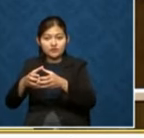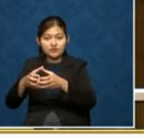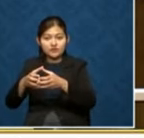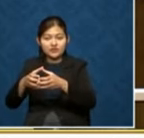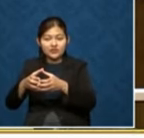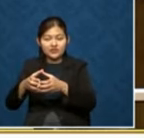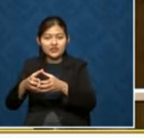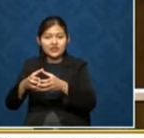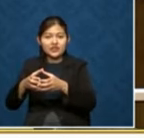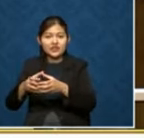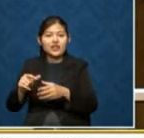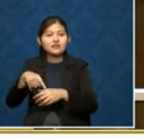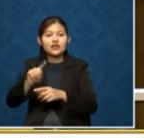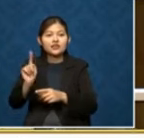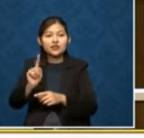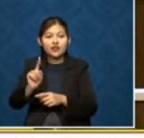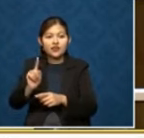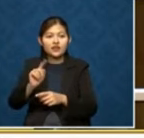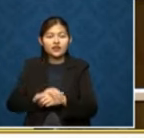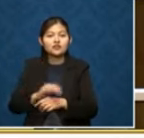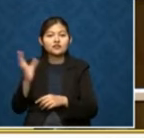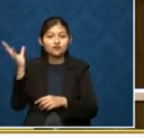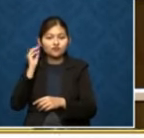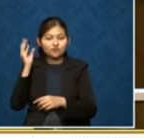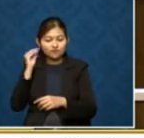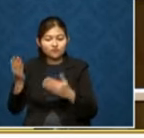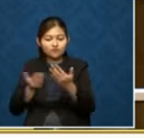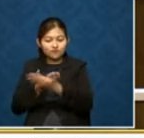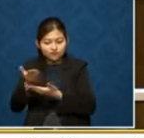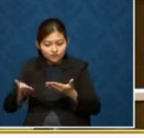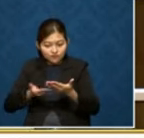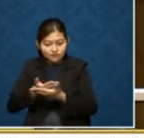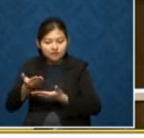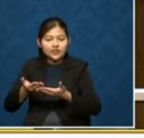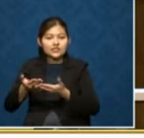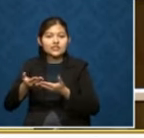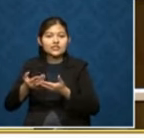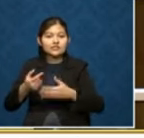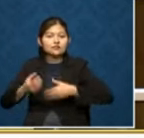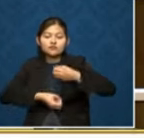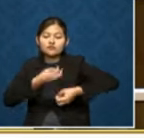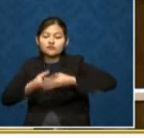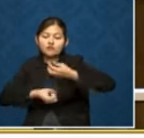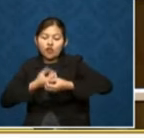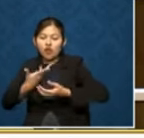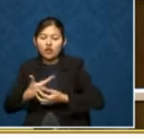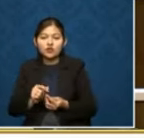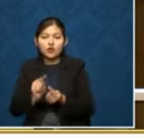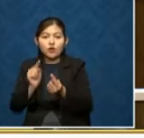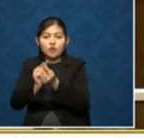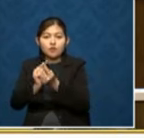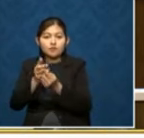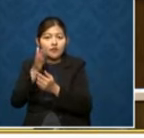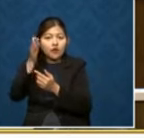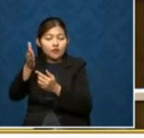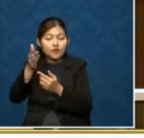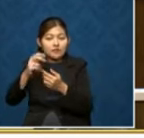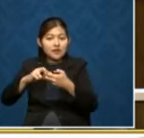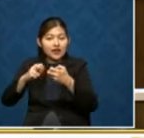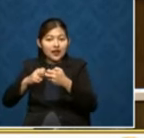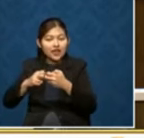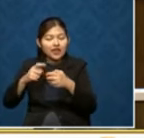าเพื่อนะครับรับฟังความคิดเห็นสิ่งต่างๆที่จะเกิดขึ้นท่านประธานที่เคาร